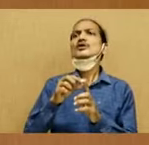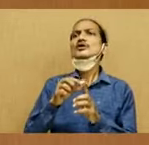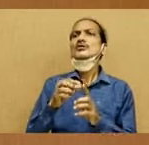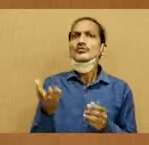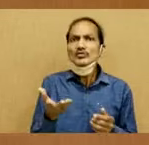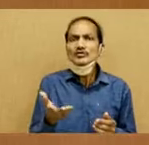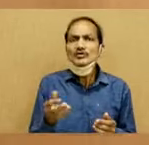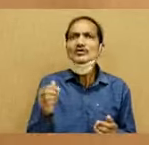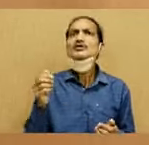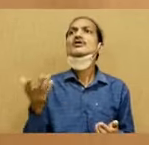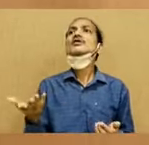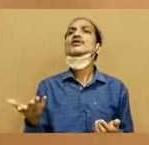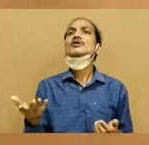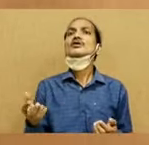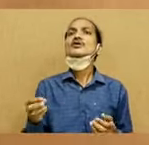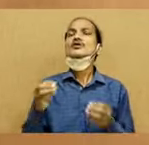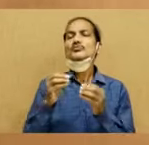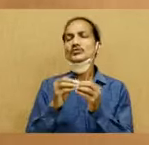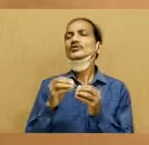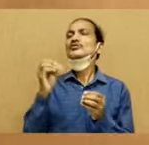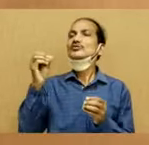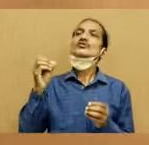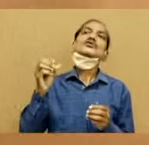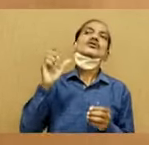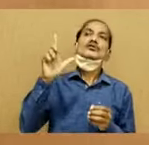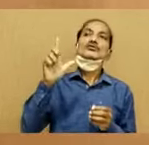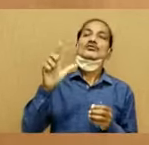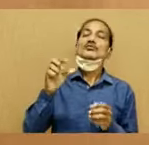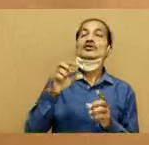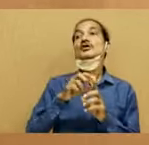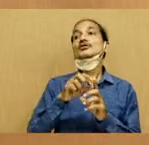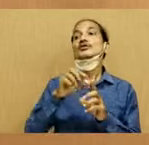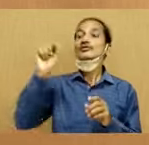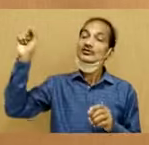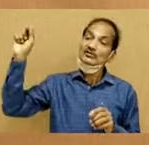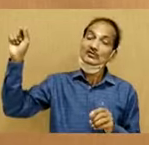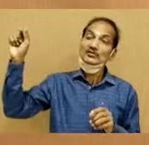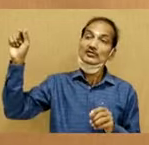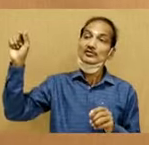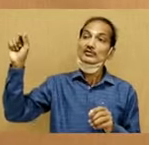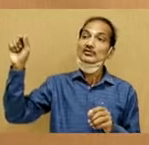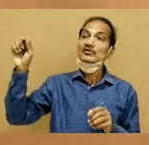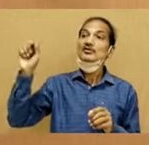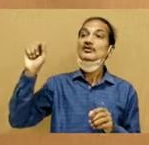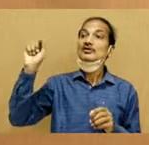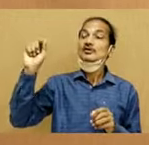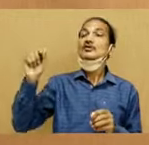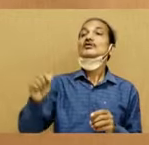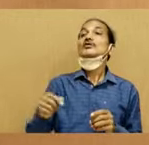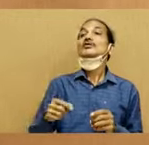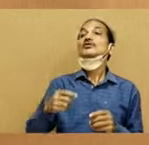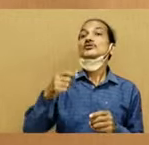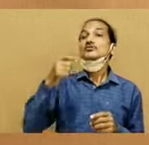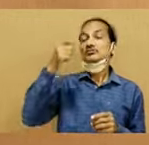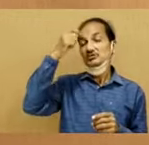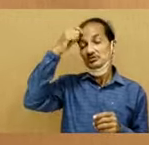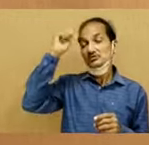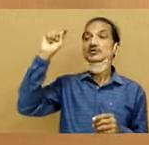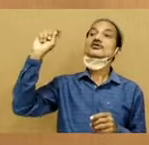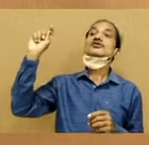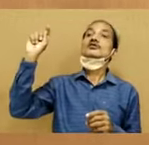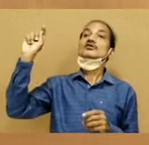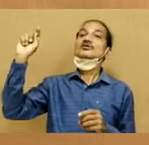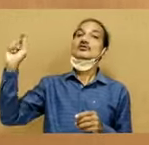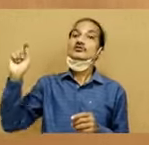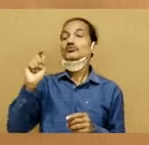ପ୍ରତିଷ୍ଠାନ। ସାର୍, ଇଂରାଜୀରେ ଗୋଟେ କଥା ଅଛି, ଗ୍ରେଟ୍ ମାଇଣ୍ଡସ୍ ଥିଙ୍କ୍ ଅଲାଇକ୍, ତେଣୁ ଶ୍ରେଷ୍ଠ ବ୍ୟକ୍ତିମାନେ ଏକାରକମ ତାଙ୍କର